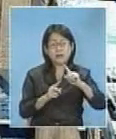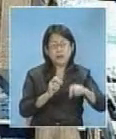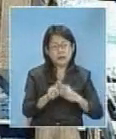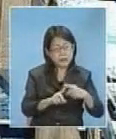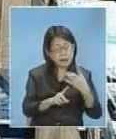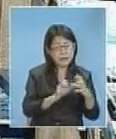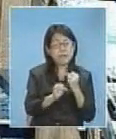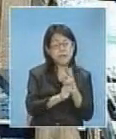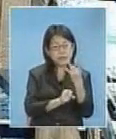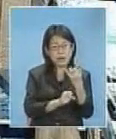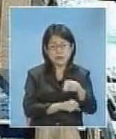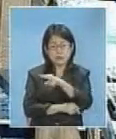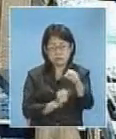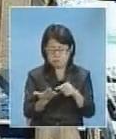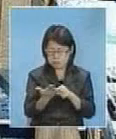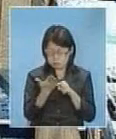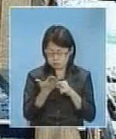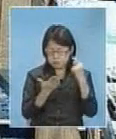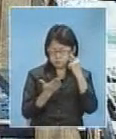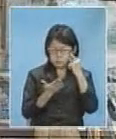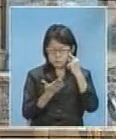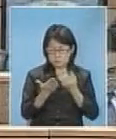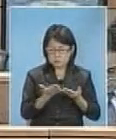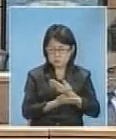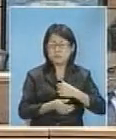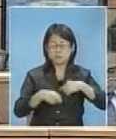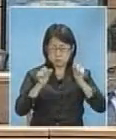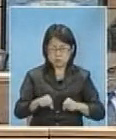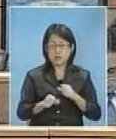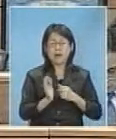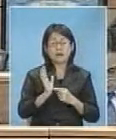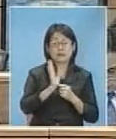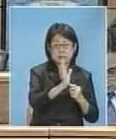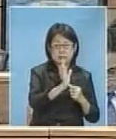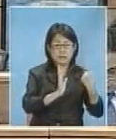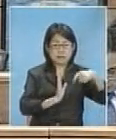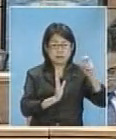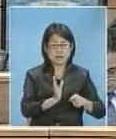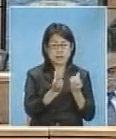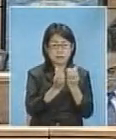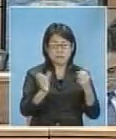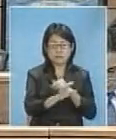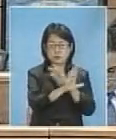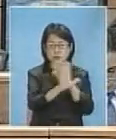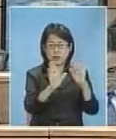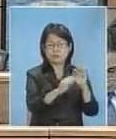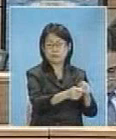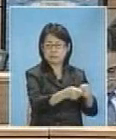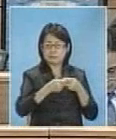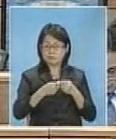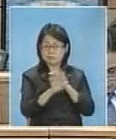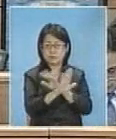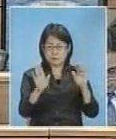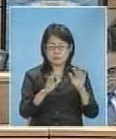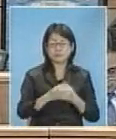ารณาพรรคประชาธิปัตย์ก็พร้อมที่จะถอนรายชื่อที่ยื่นให้กับศาลรัฐธรรมนูญเพื่อพิจารณาตีความทัน